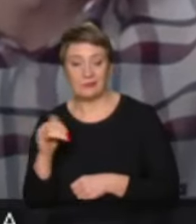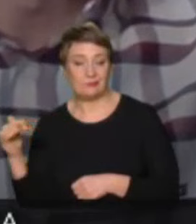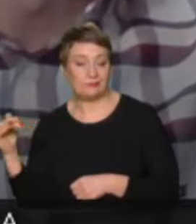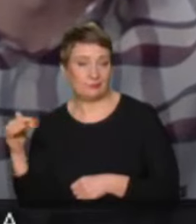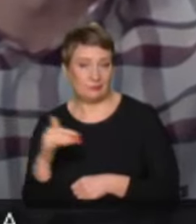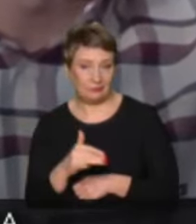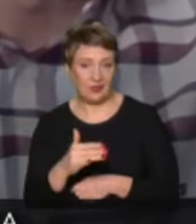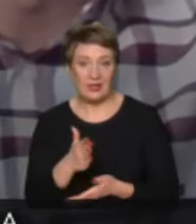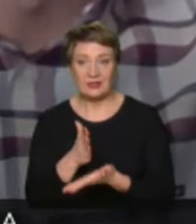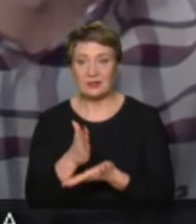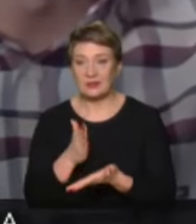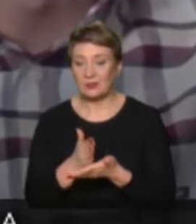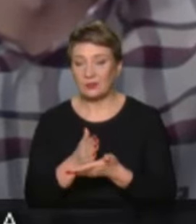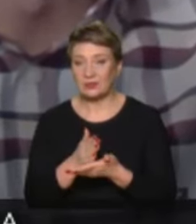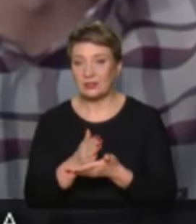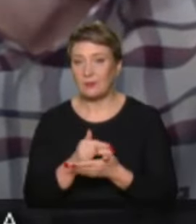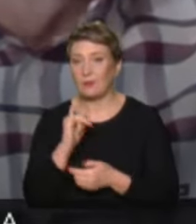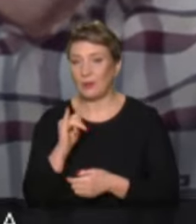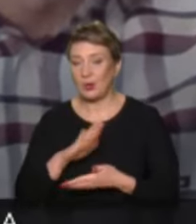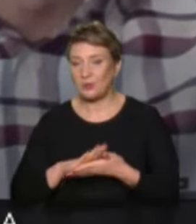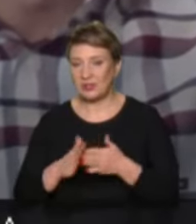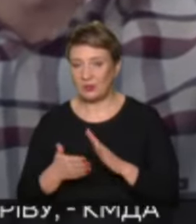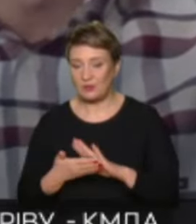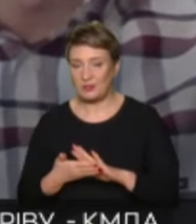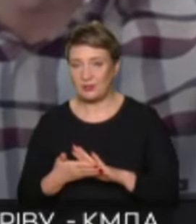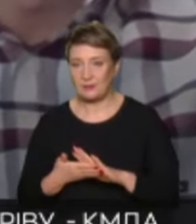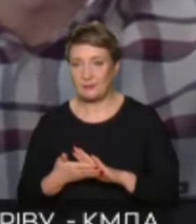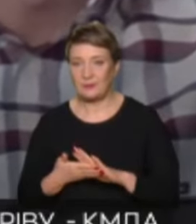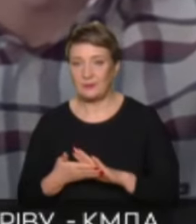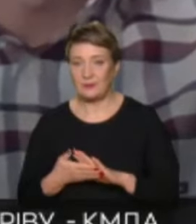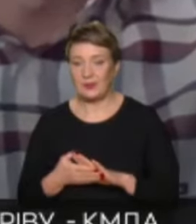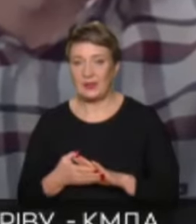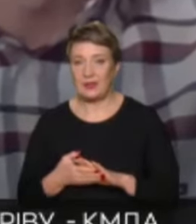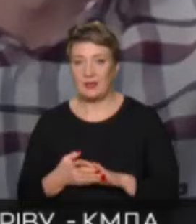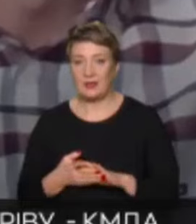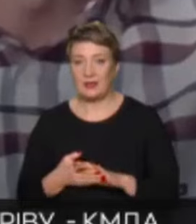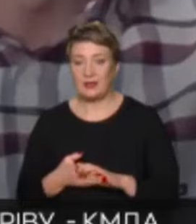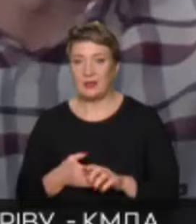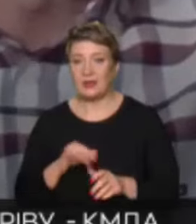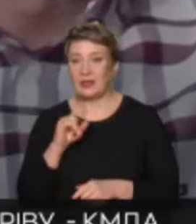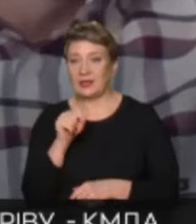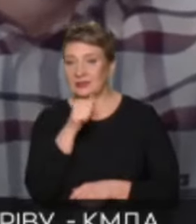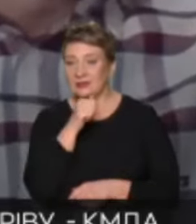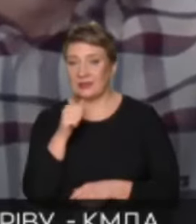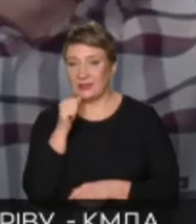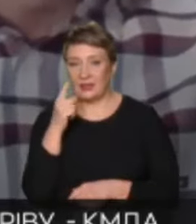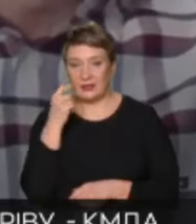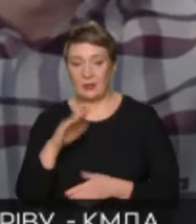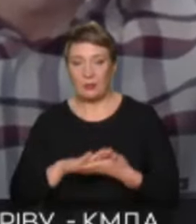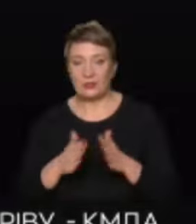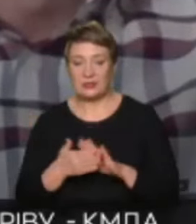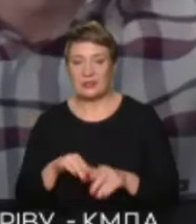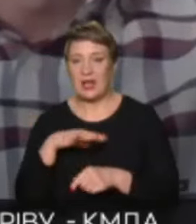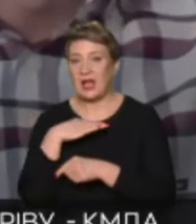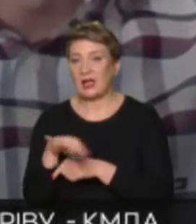також знаходяться в не найкращому становищі, тому що з наших закритих позицій артилерія має